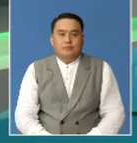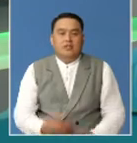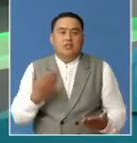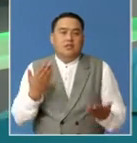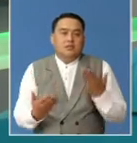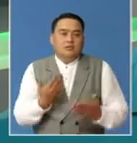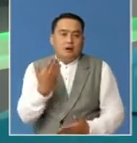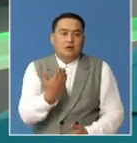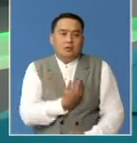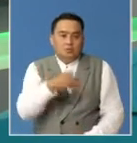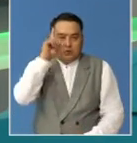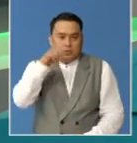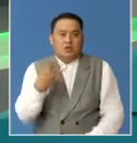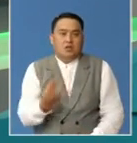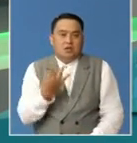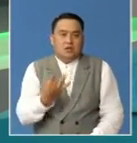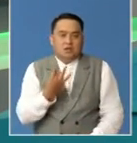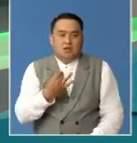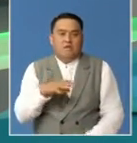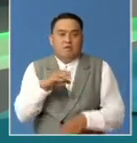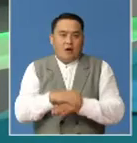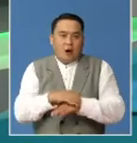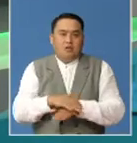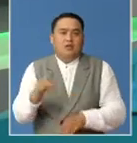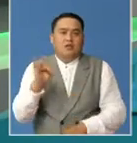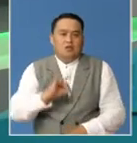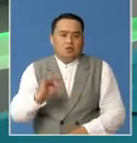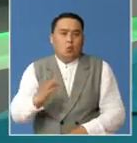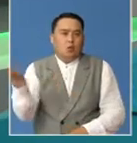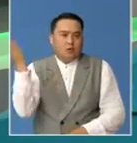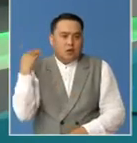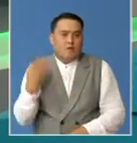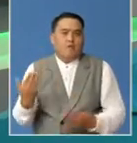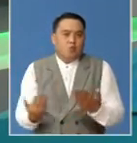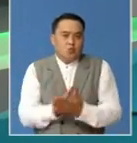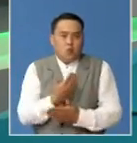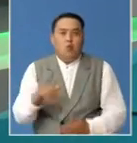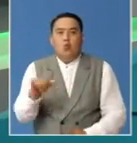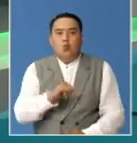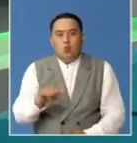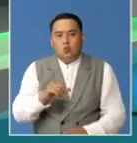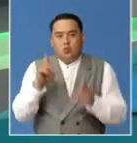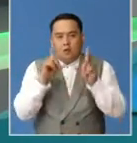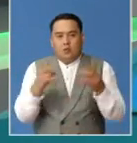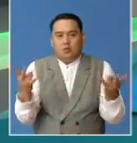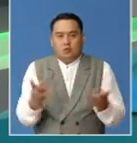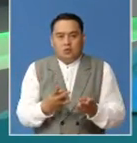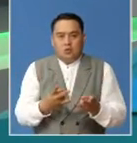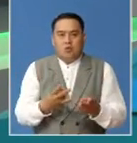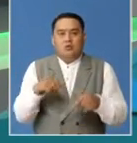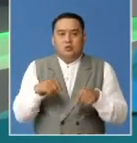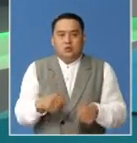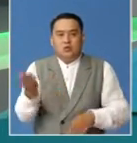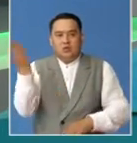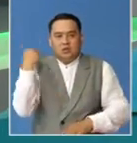Если вы хотите узнать самые интересные моменты истории от эпохи палеолита до современности, то вам стоит посетить Уральск. Именно